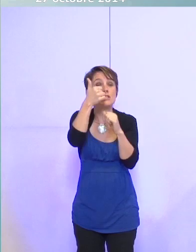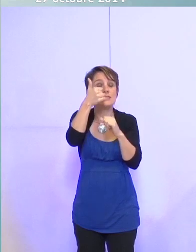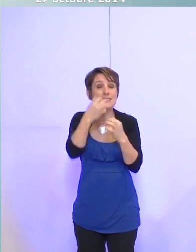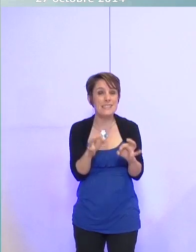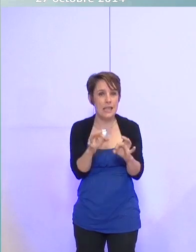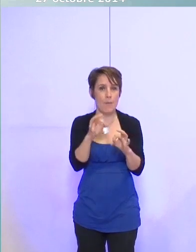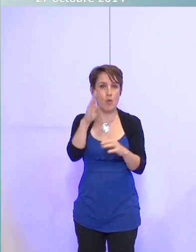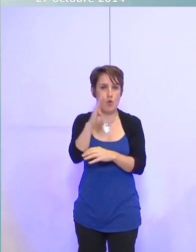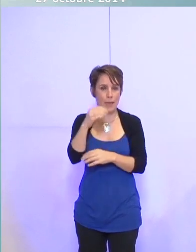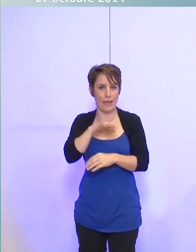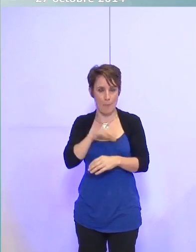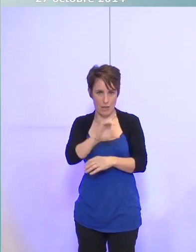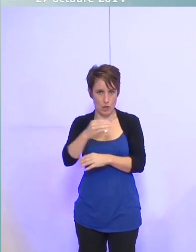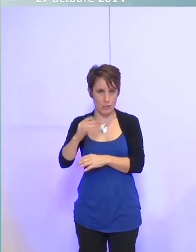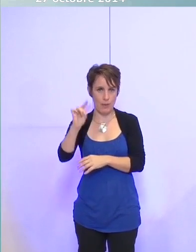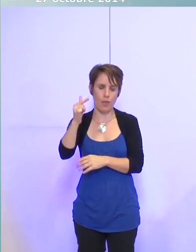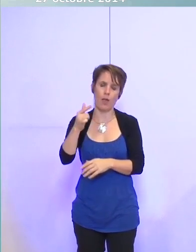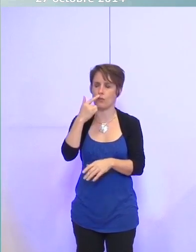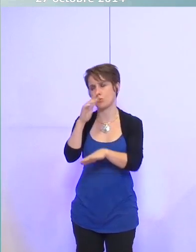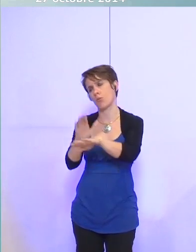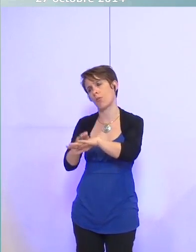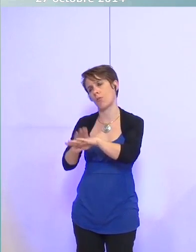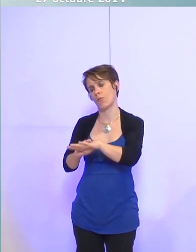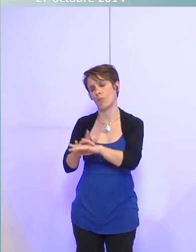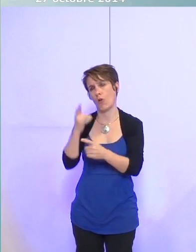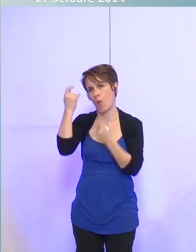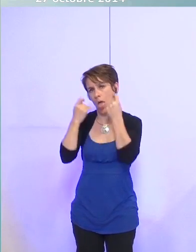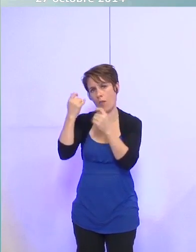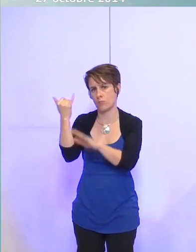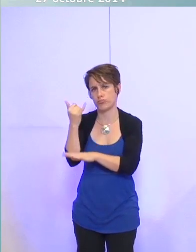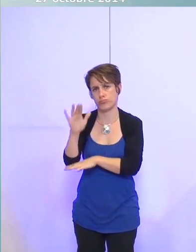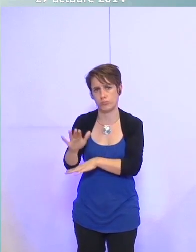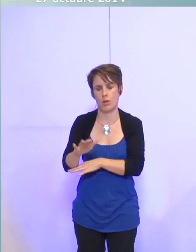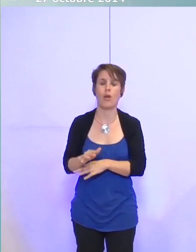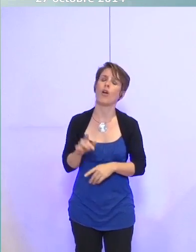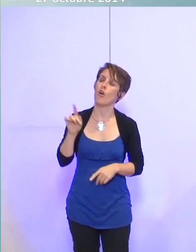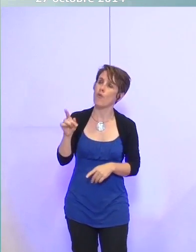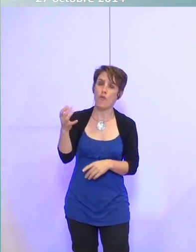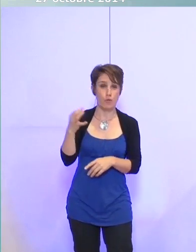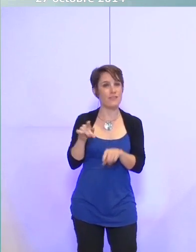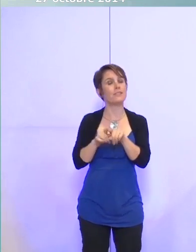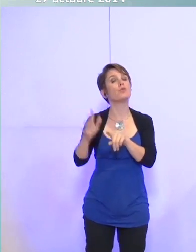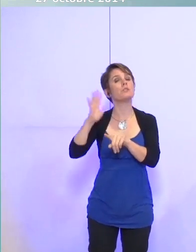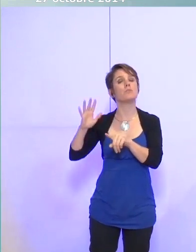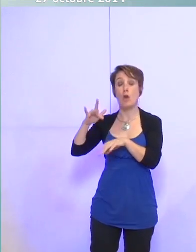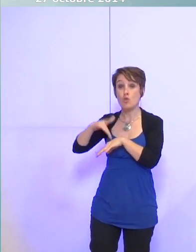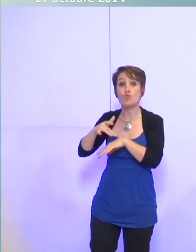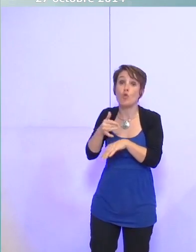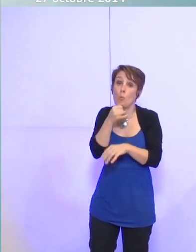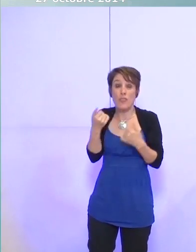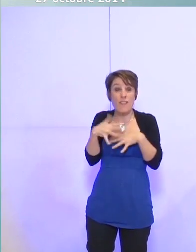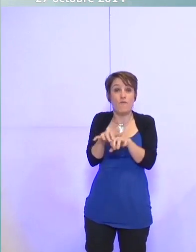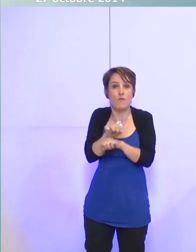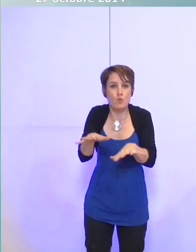je crois qu'il faut quand même rester un peu raisonnable. Vous nous avez rappelé qu'il y avait une petite fusion du cœur. Sauf erreur de ma part, 16 à